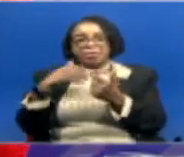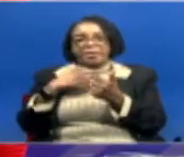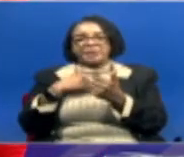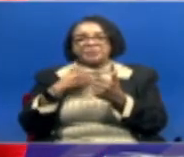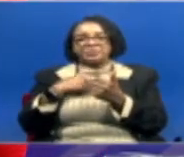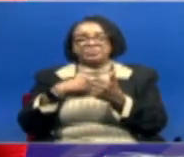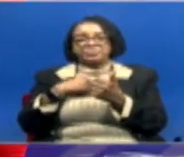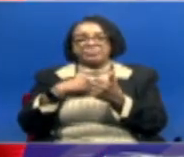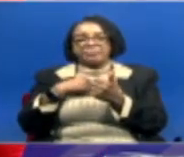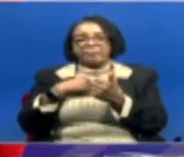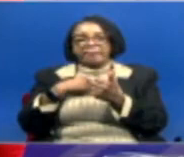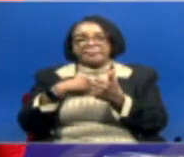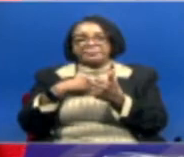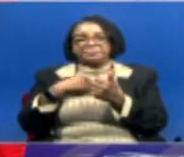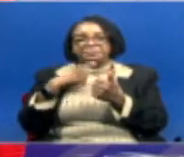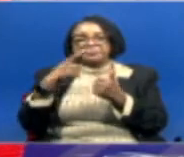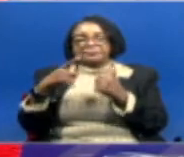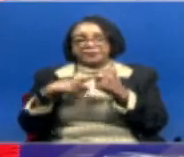wanafunzi